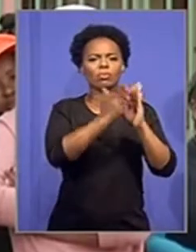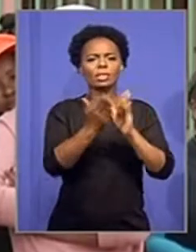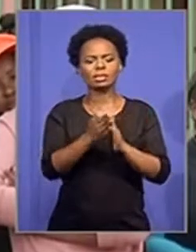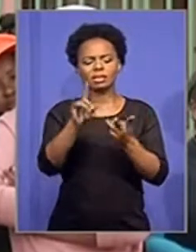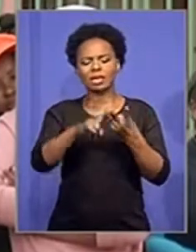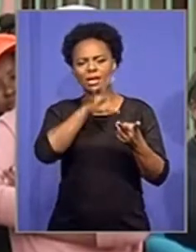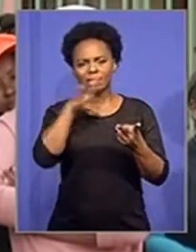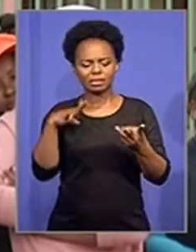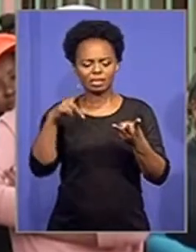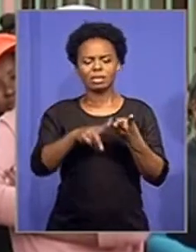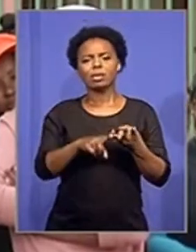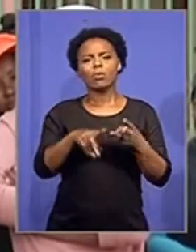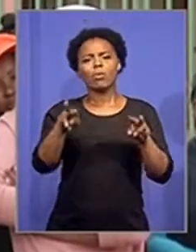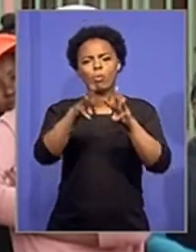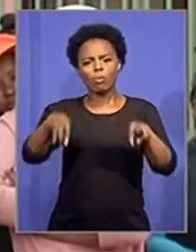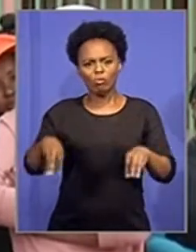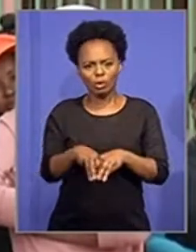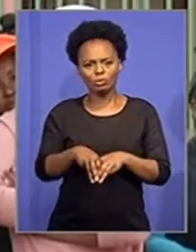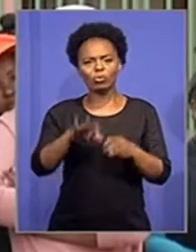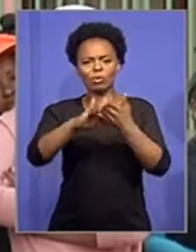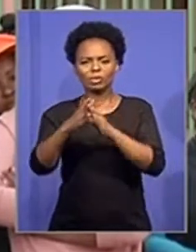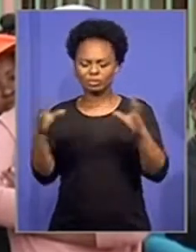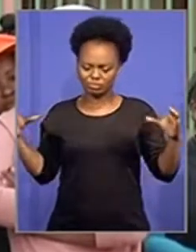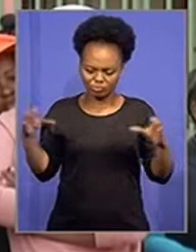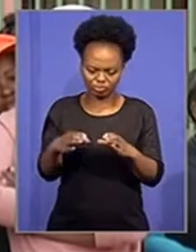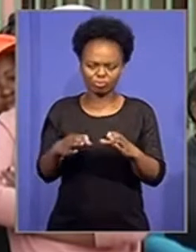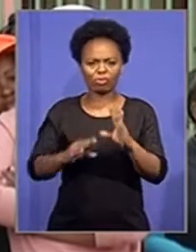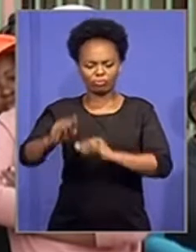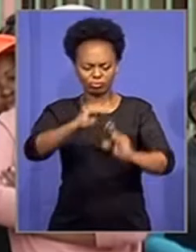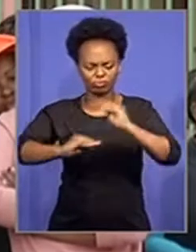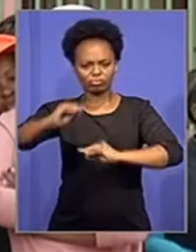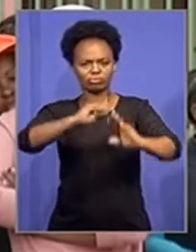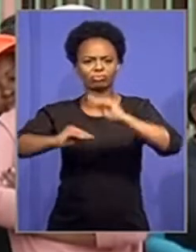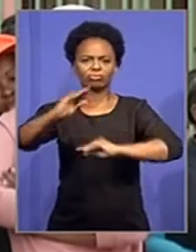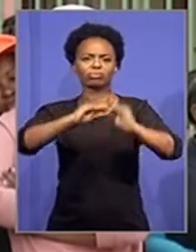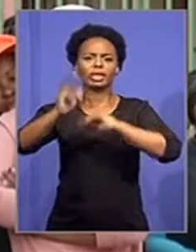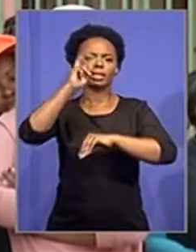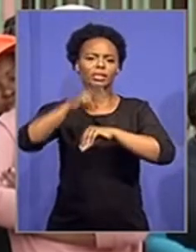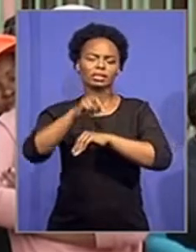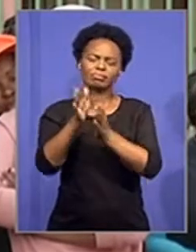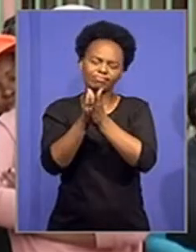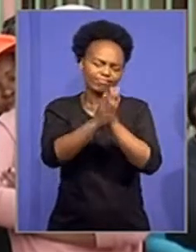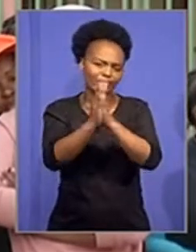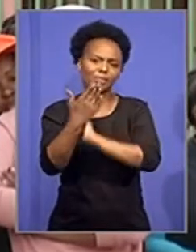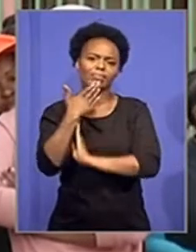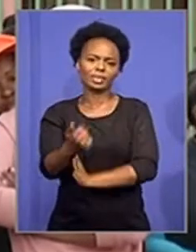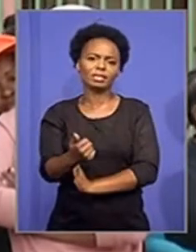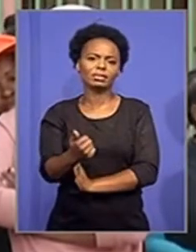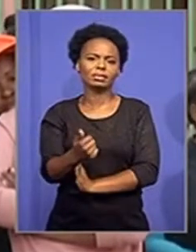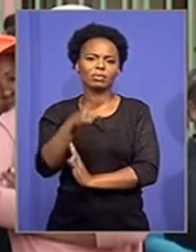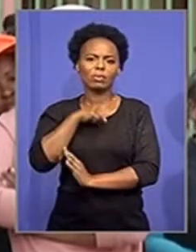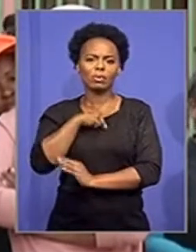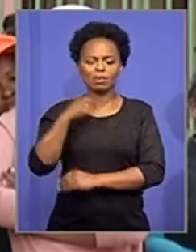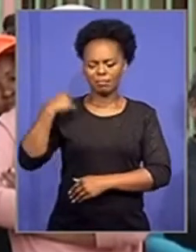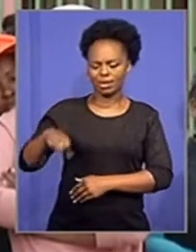di ward committee re tsebeng ho buisana ka taba ena ya hore ka nnete ra ikopela bana beso ha le sa kuka